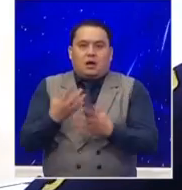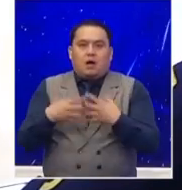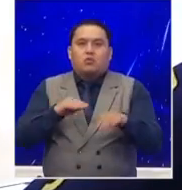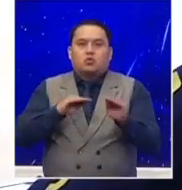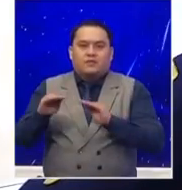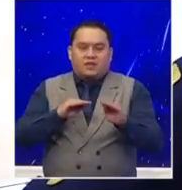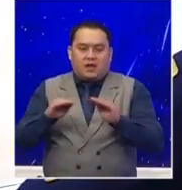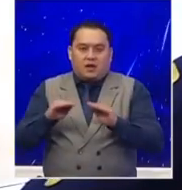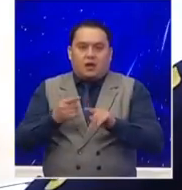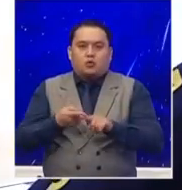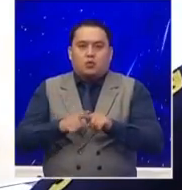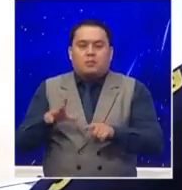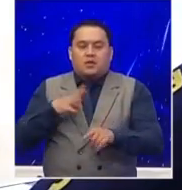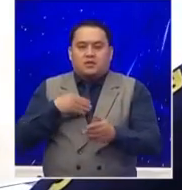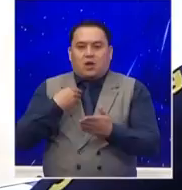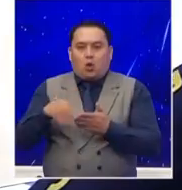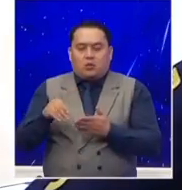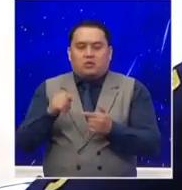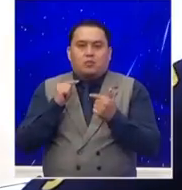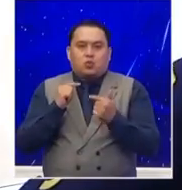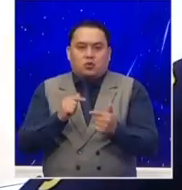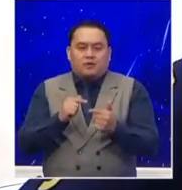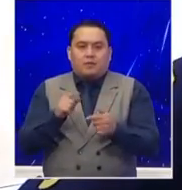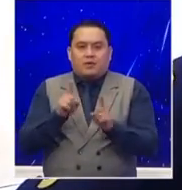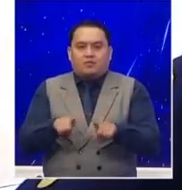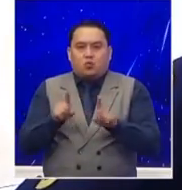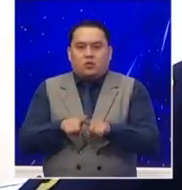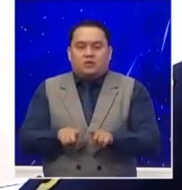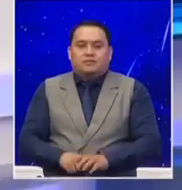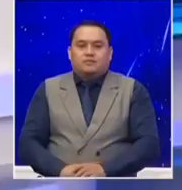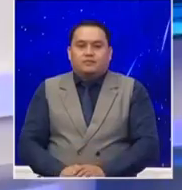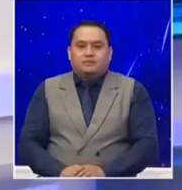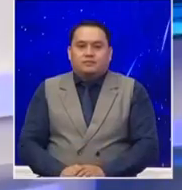оборудование медицинское, которое было закуплено на борьбу ко второй волне.